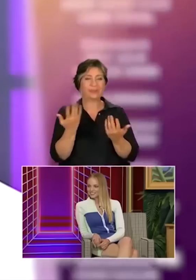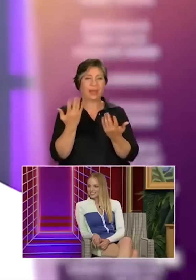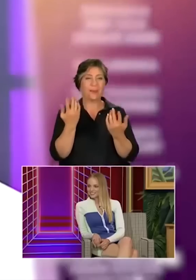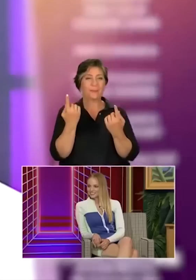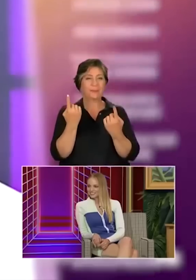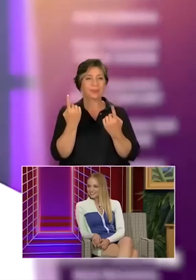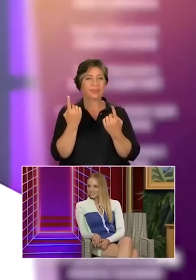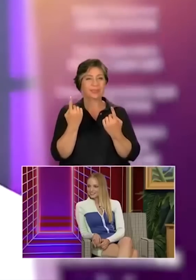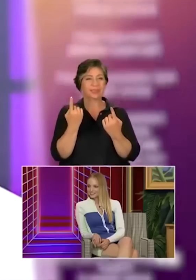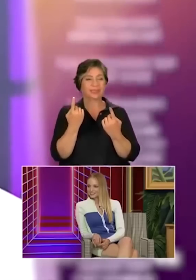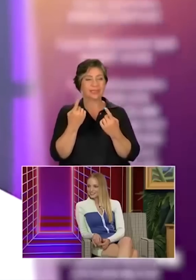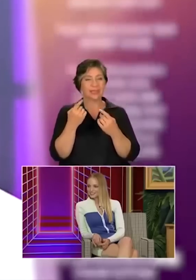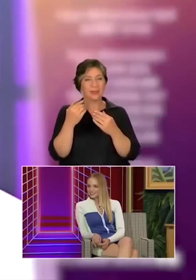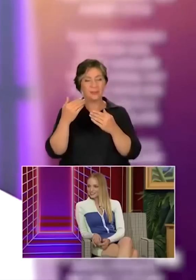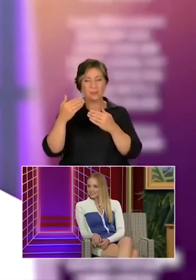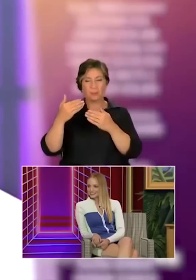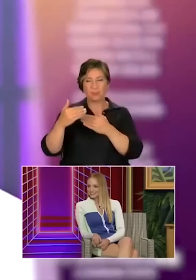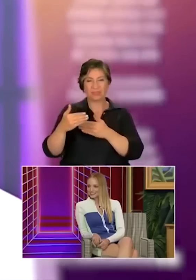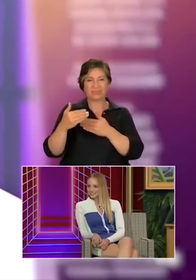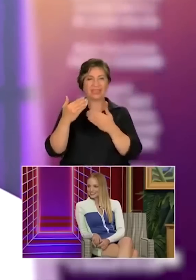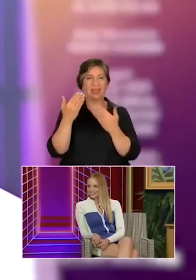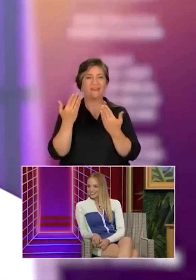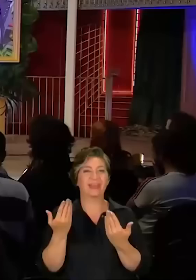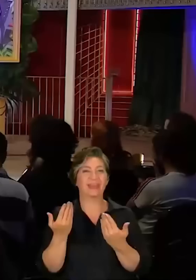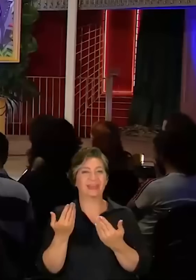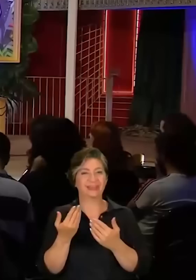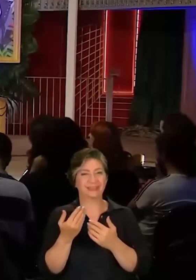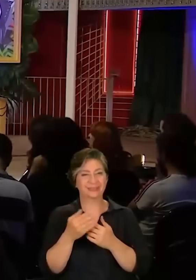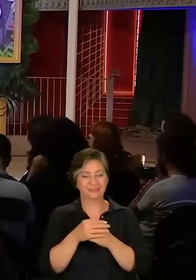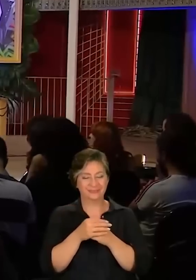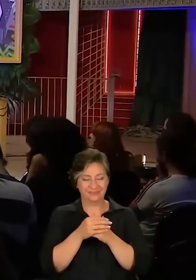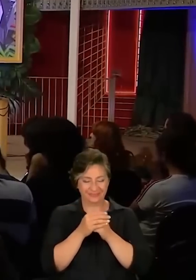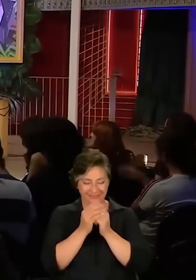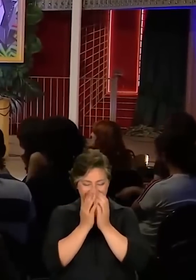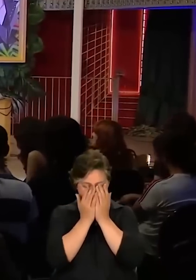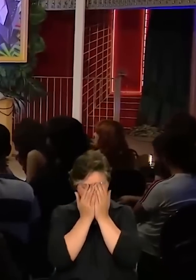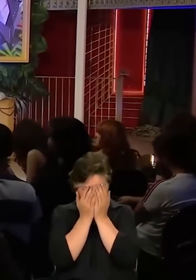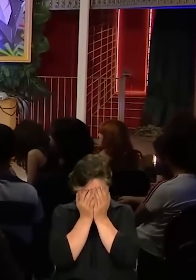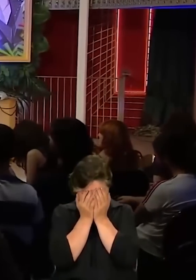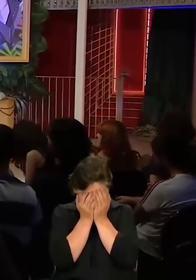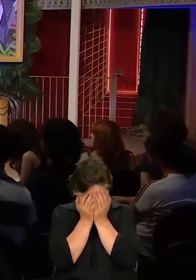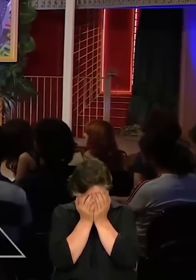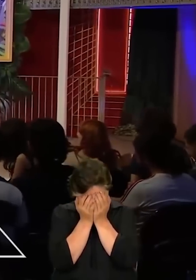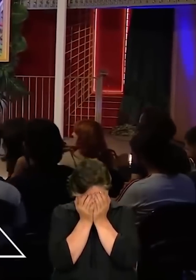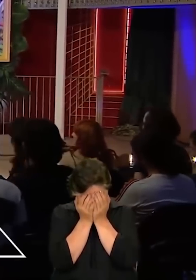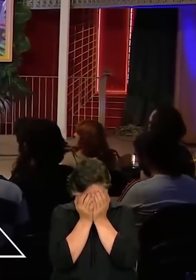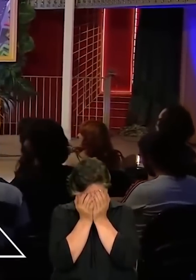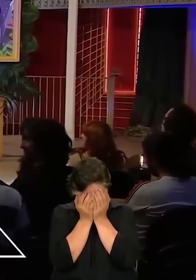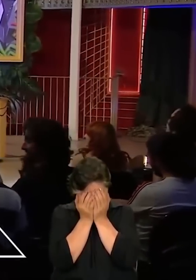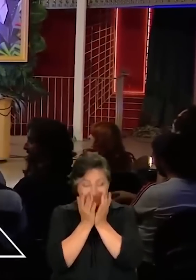bir mesafedir. Dur! Şimdi.